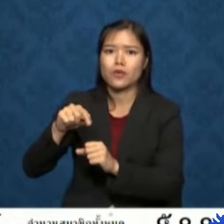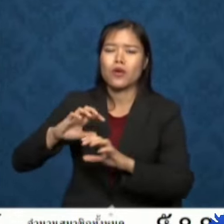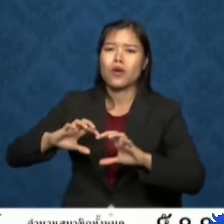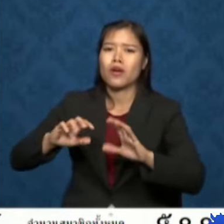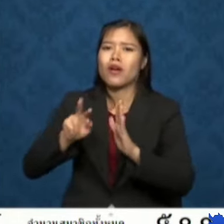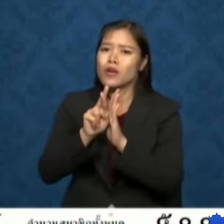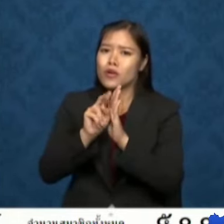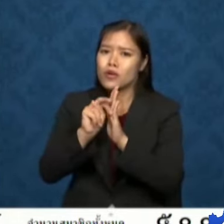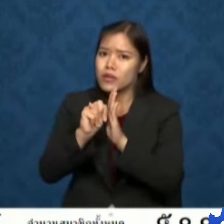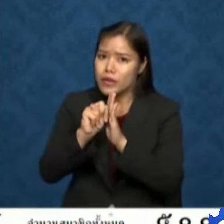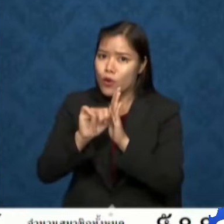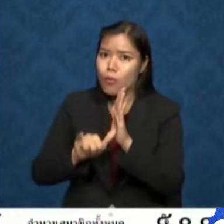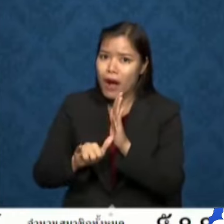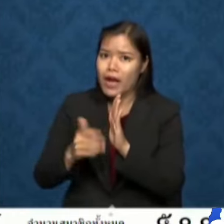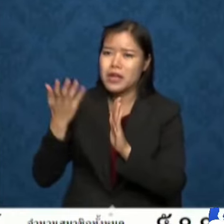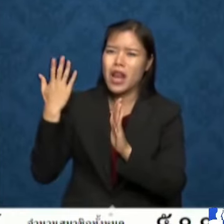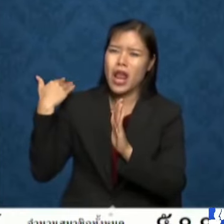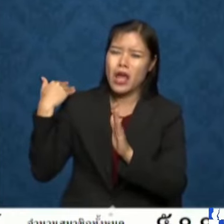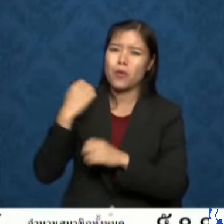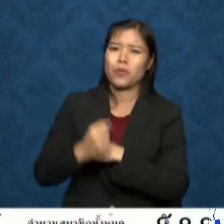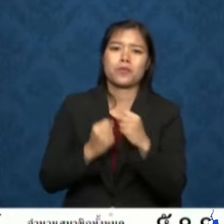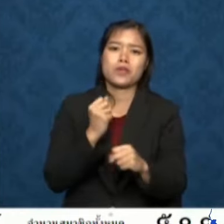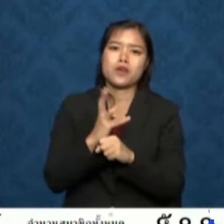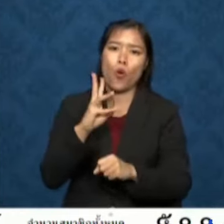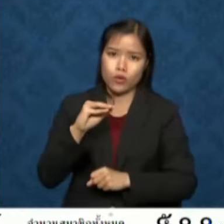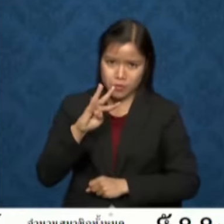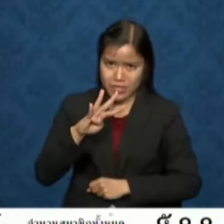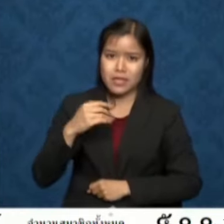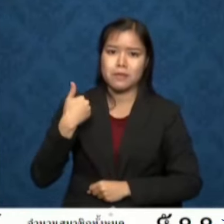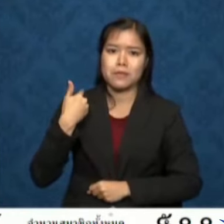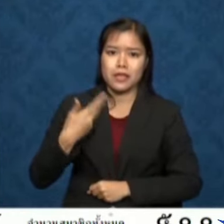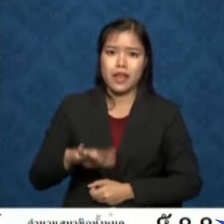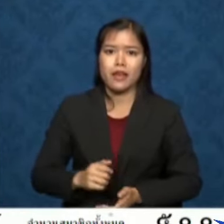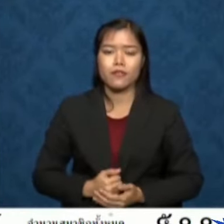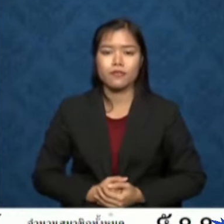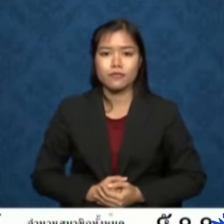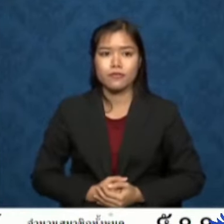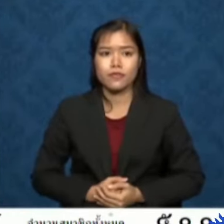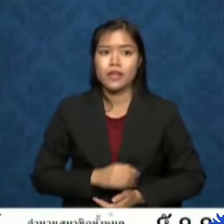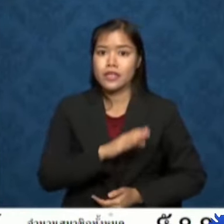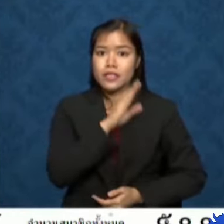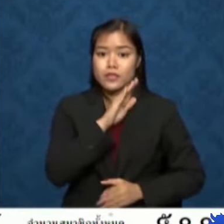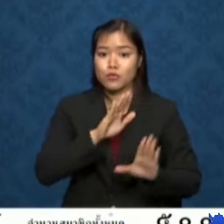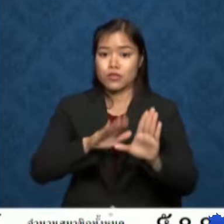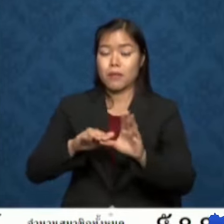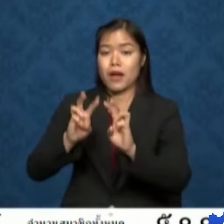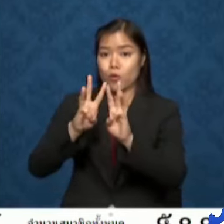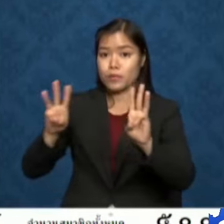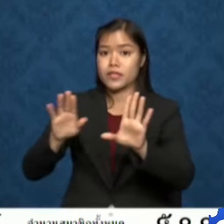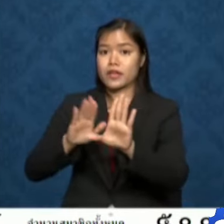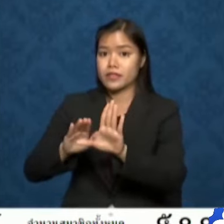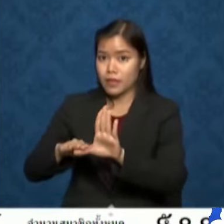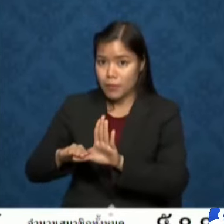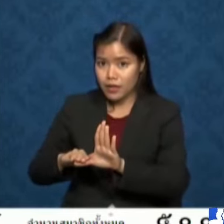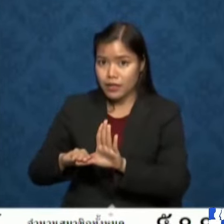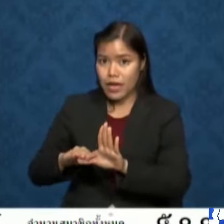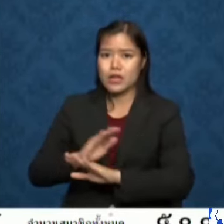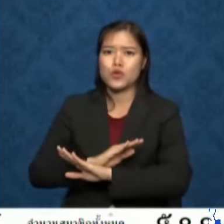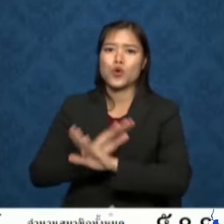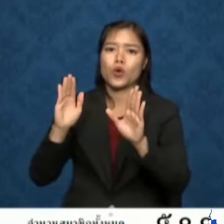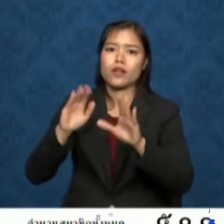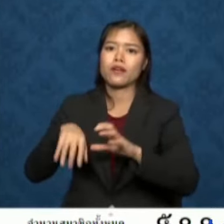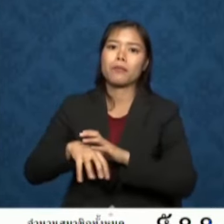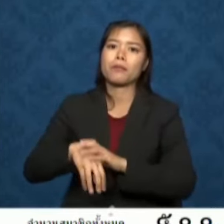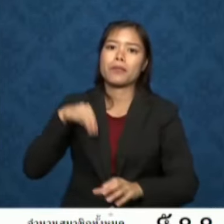ยุคพลเอกประยุทธ์เมื่อปี 2564แล้วท่านประธานครับถ้าการรับสมัครแบบออนไลน์เป็นกลไกที่จะยกเลิกการเกณฑ์